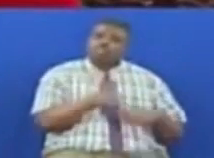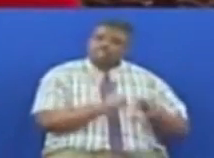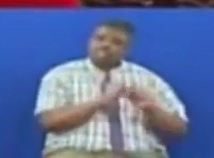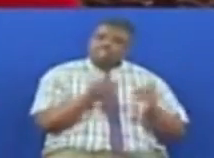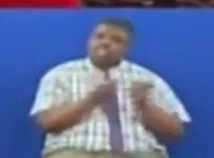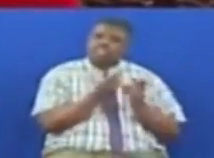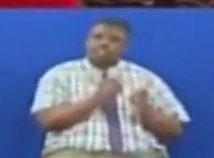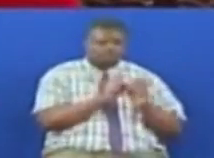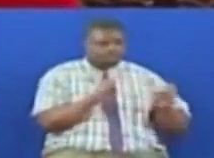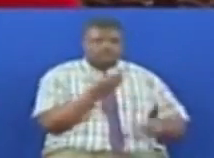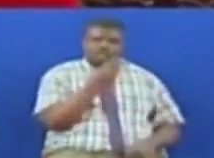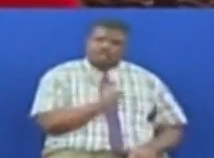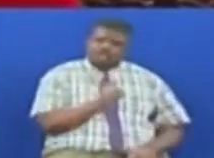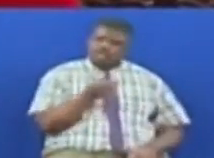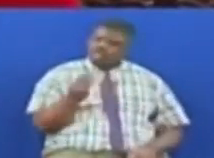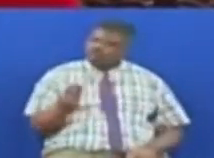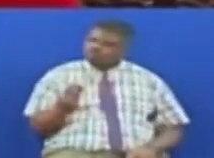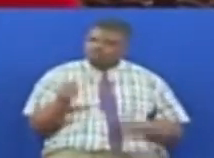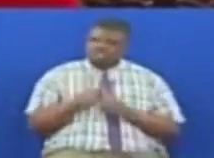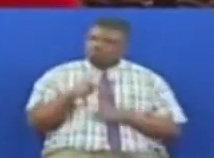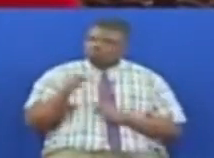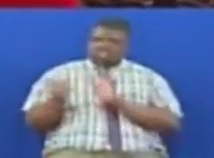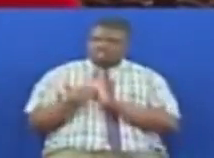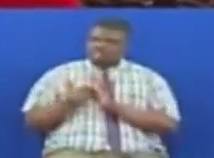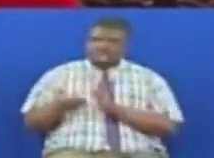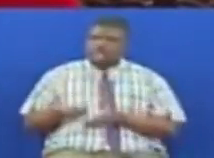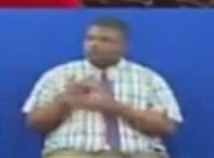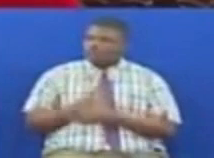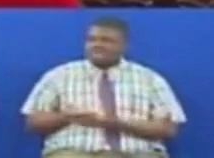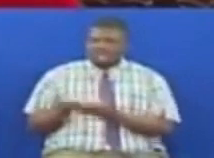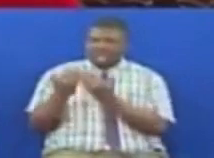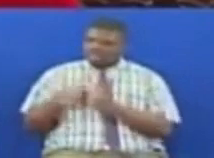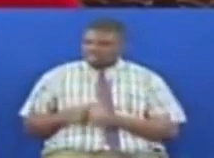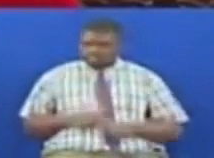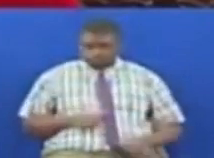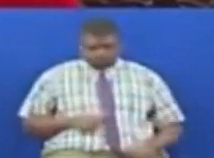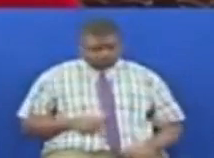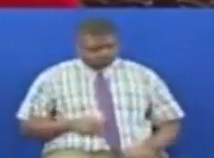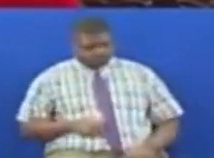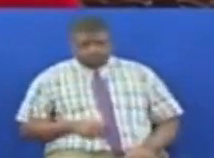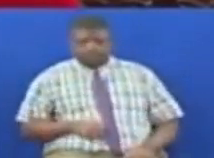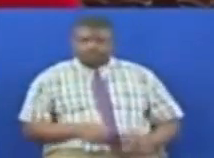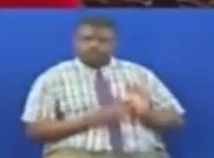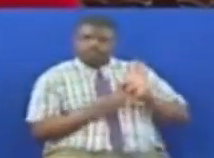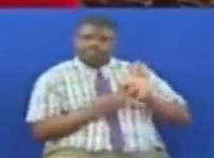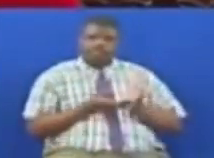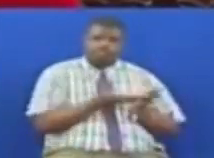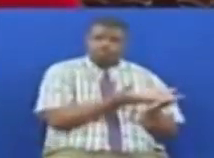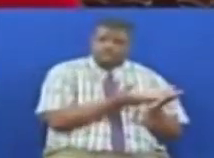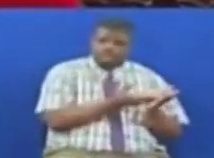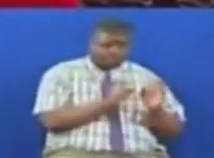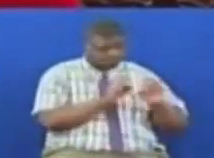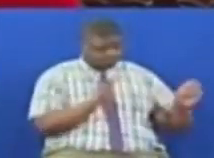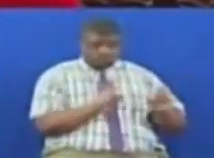ibara ya 30 ibara ndogo ya 3, jambo ambalo kisheria haliwezekani. Mheshimiwa Naibu Spika, kifungu cha 7 cha muswada kinarekebisha kifungu